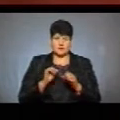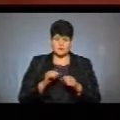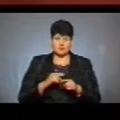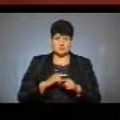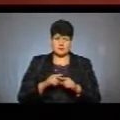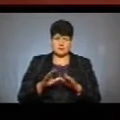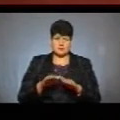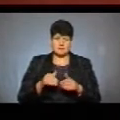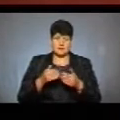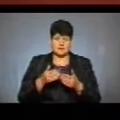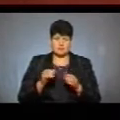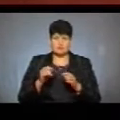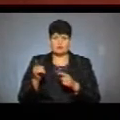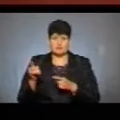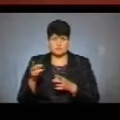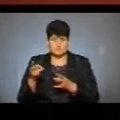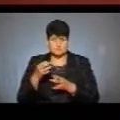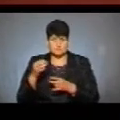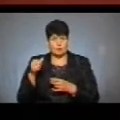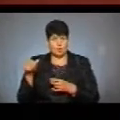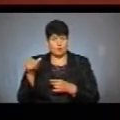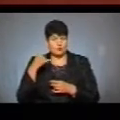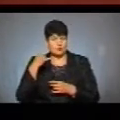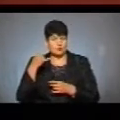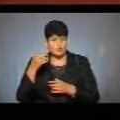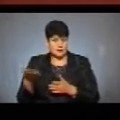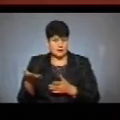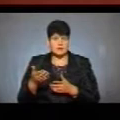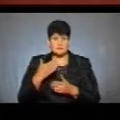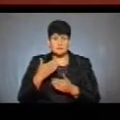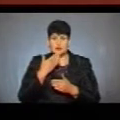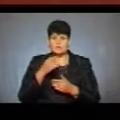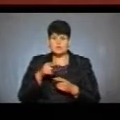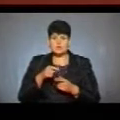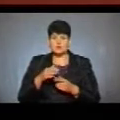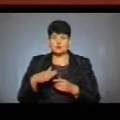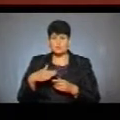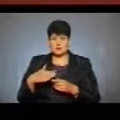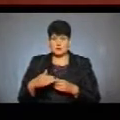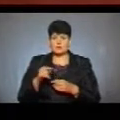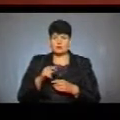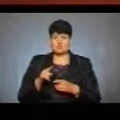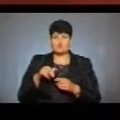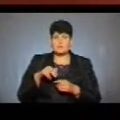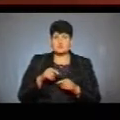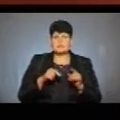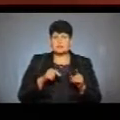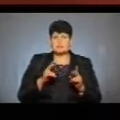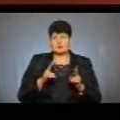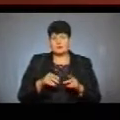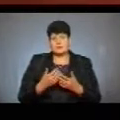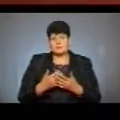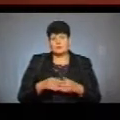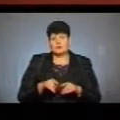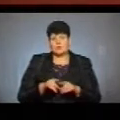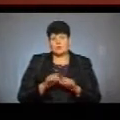також передати. Можливо, до них треба було піти позвонити. Я з цієї точки зору вас запитую, тому що, здавалось би, пішли до тих, хто, напевно, також може